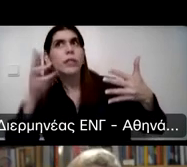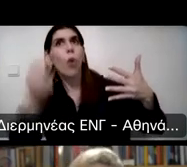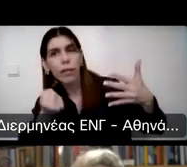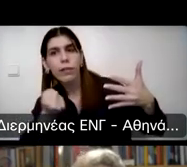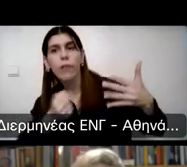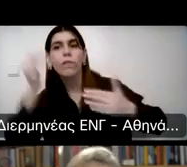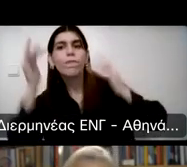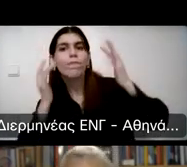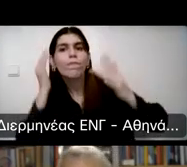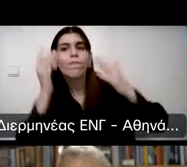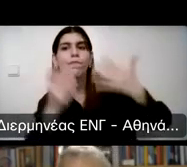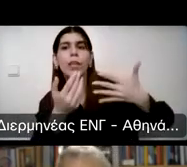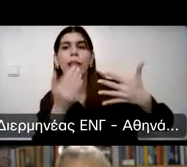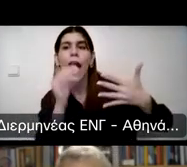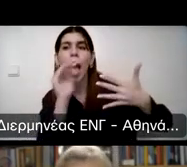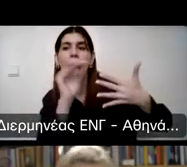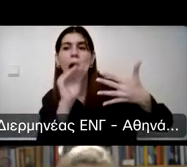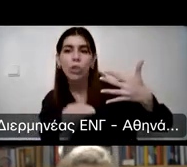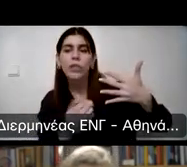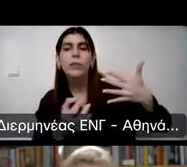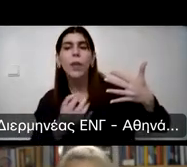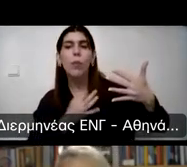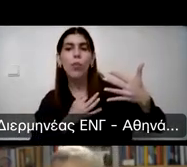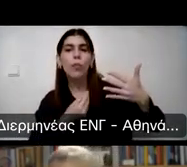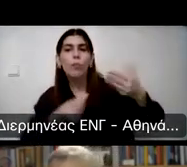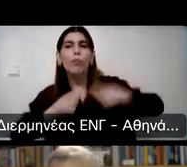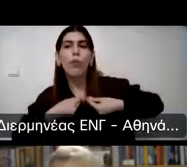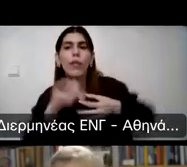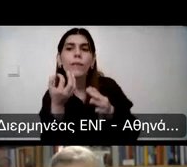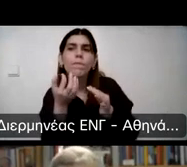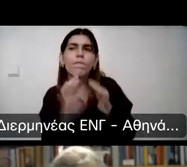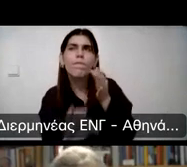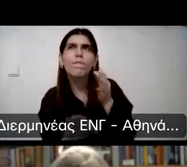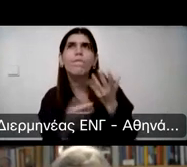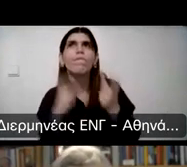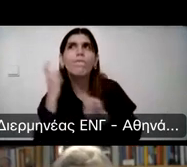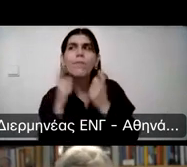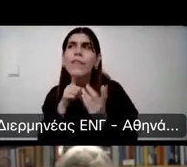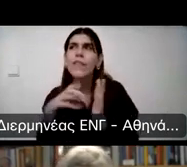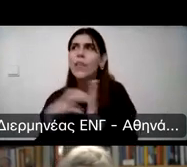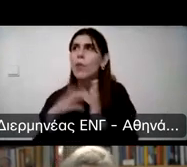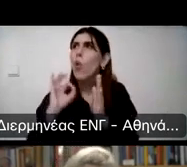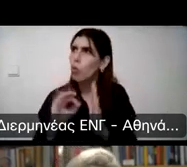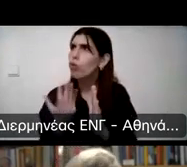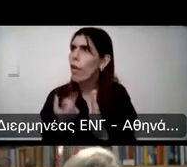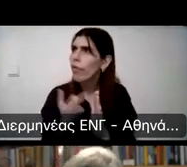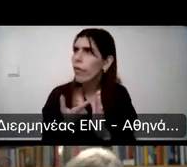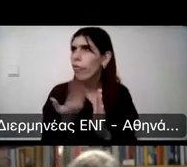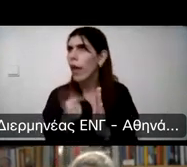αναστοχαστικά τους γλωσσικούς μηχανισμούς με τους οποίους ο ρατσισμός εμπεριέχεται σε αντιρατσιστικά